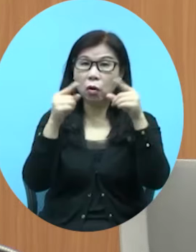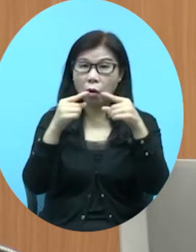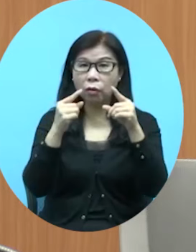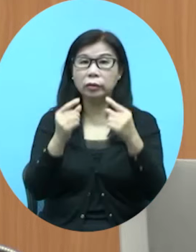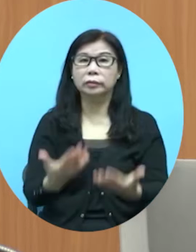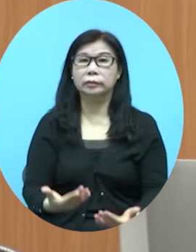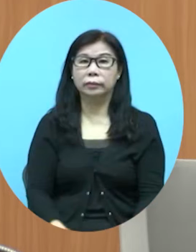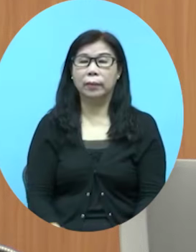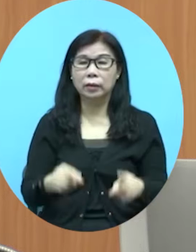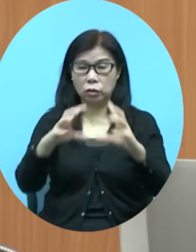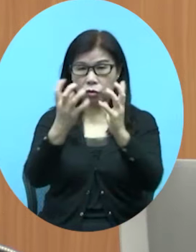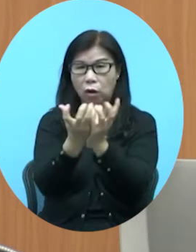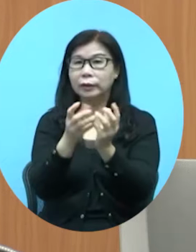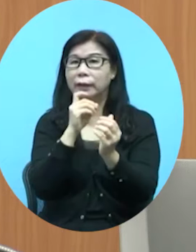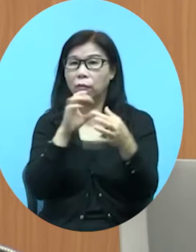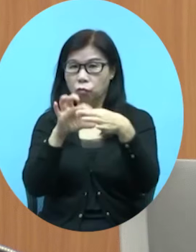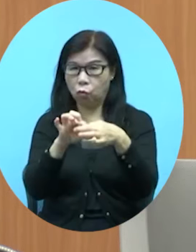活